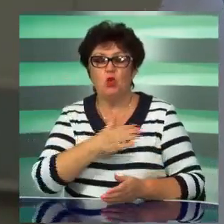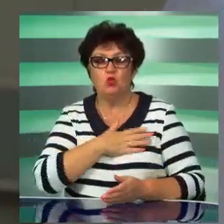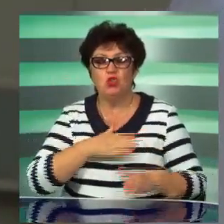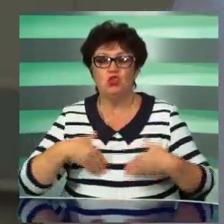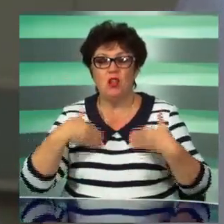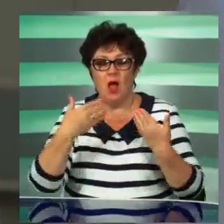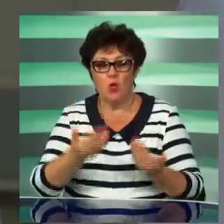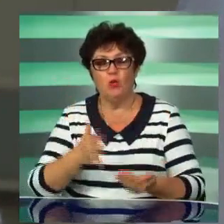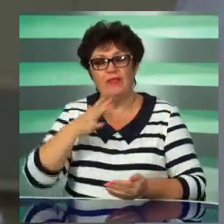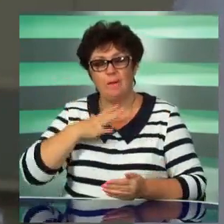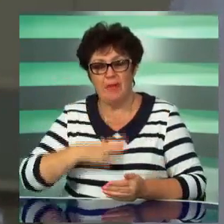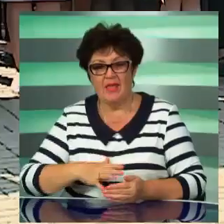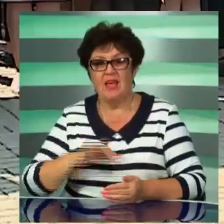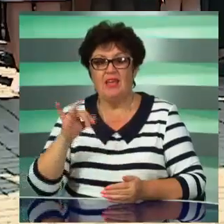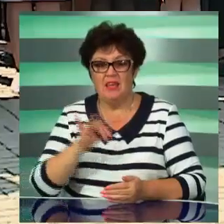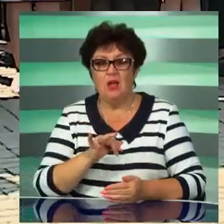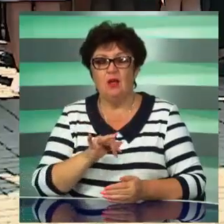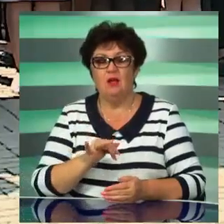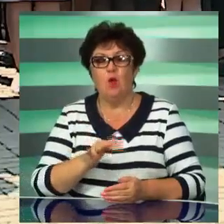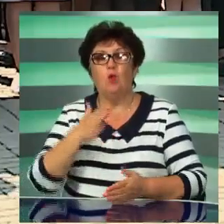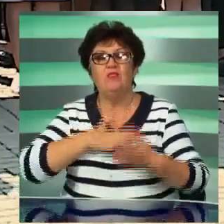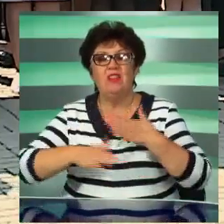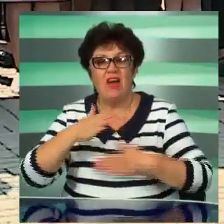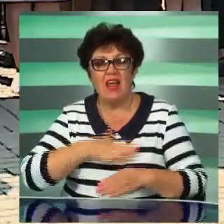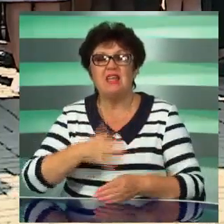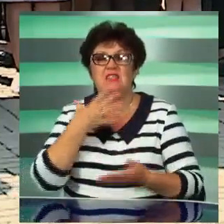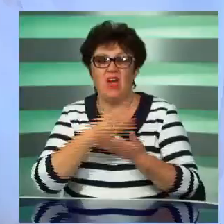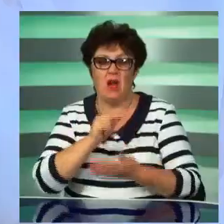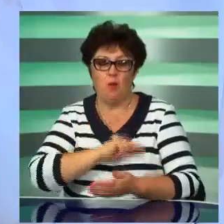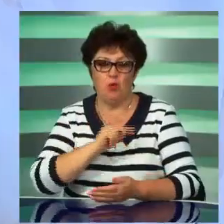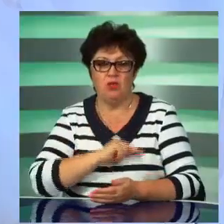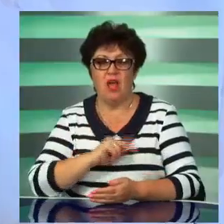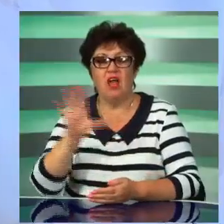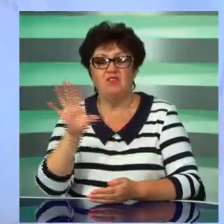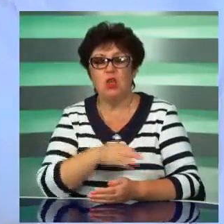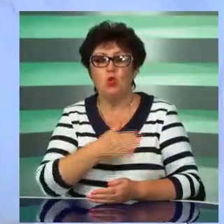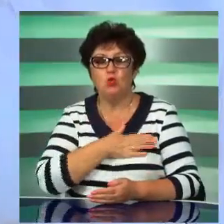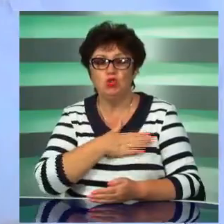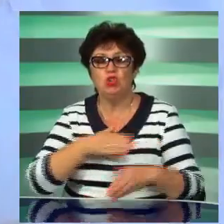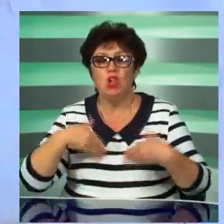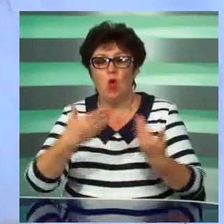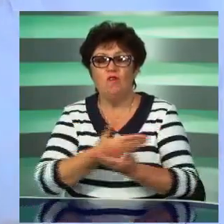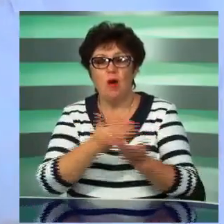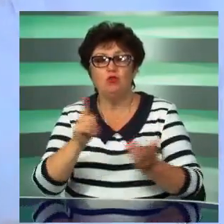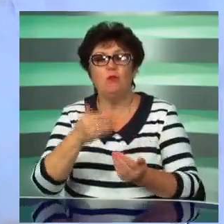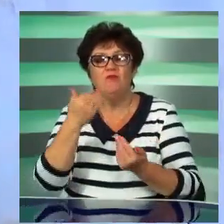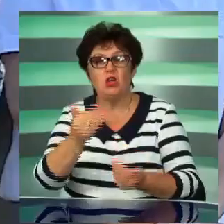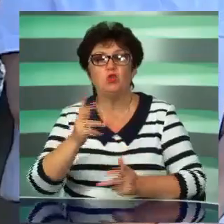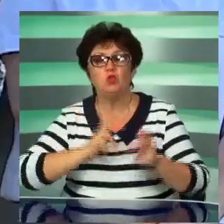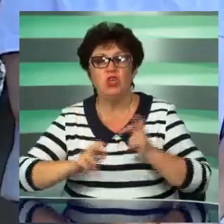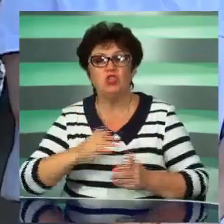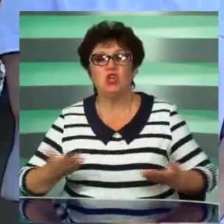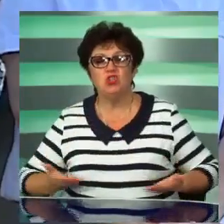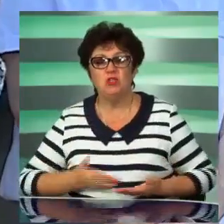желаю терпения и глубокого удовлетворения своей работой. Я от всей души желаю вам, чтобы ваша студенческая